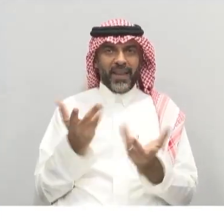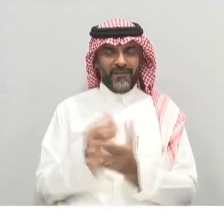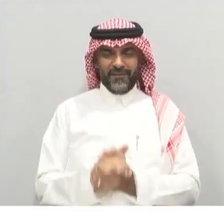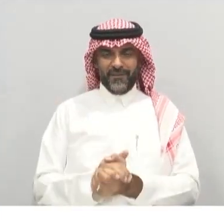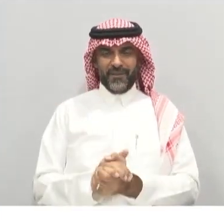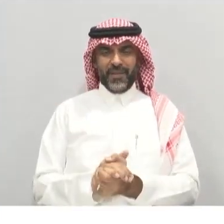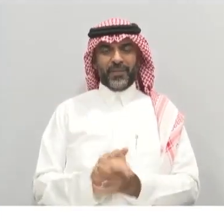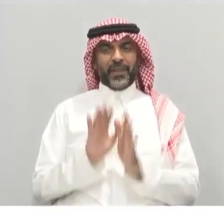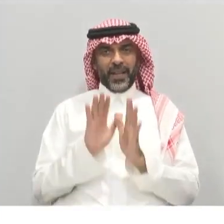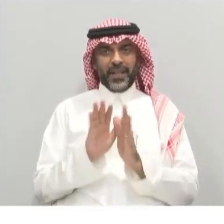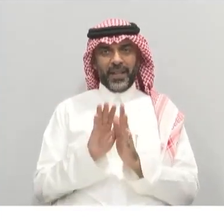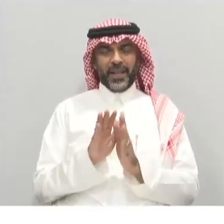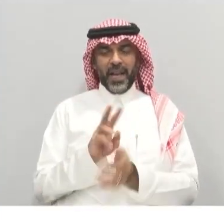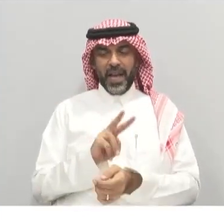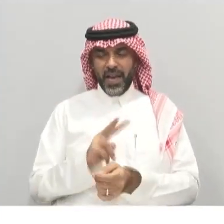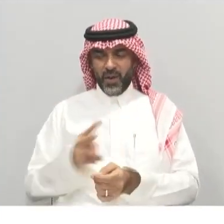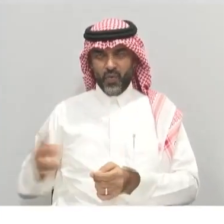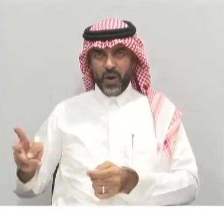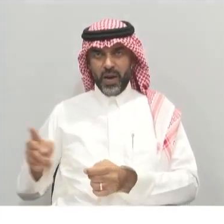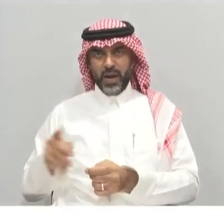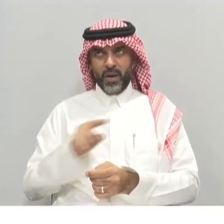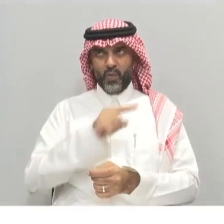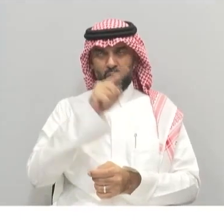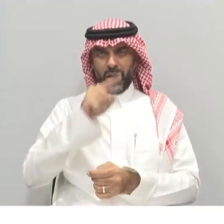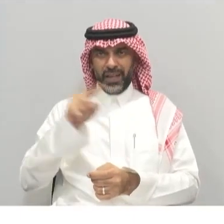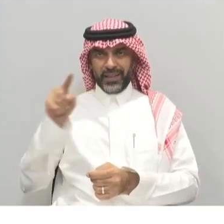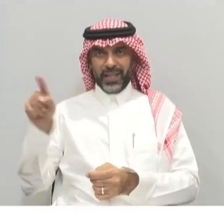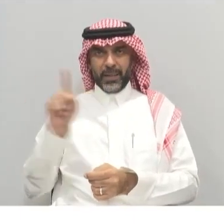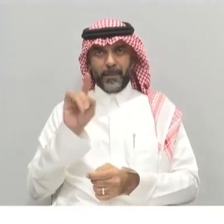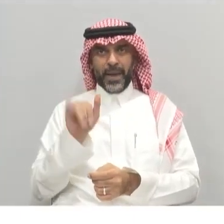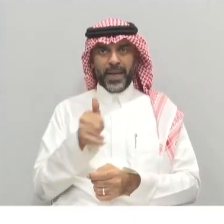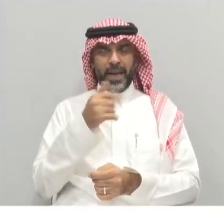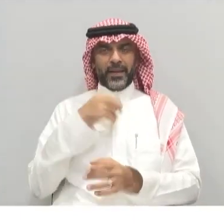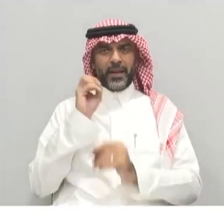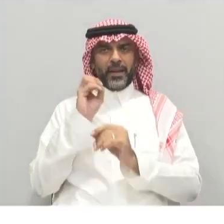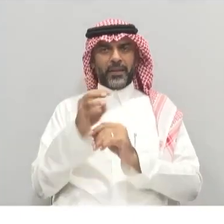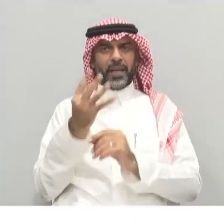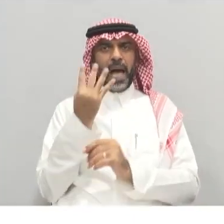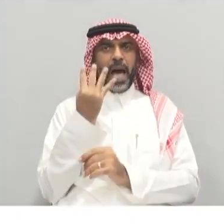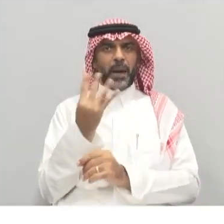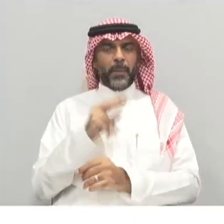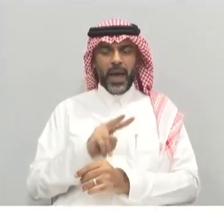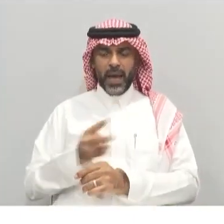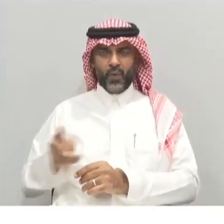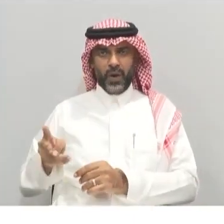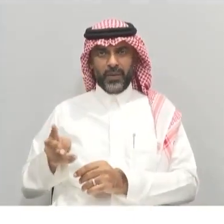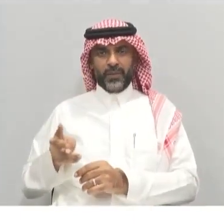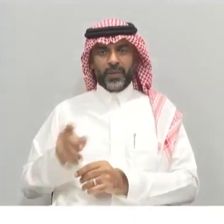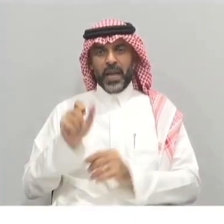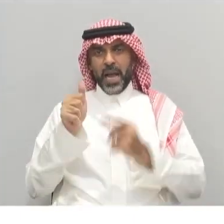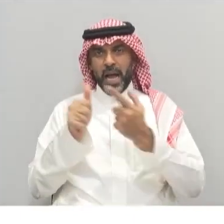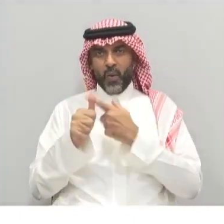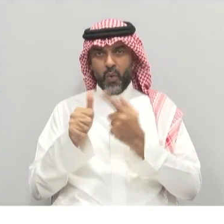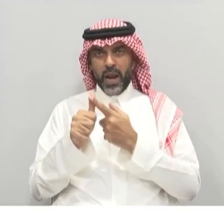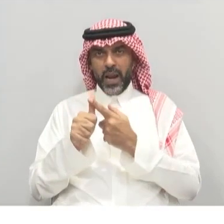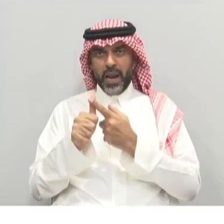اذا ذكرنا انواع المخططات البيانيه ذكرنا اربع انواع للمخططات البيانيه اول